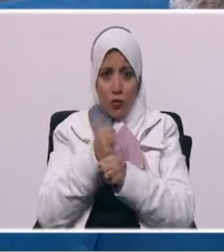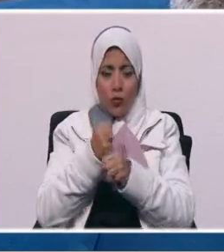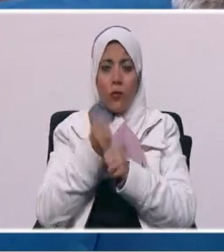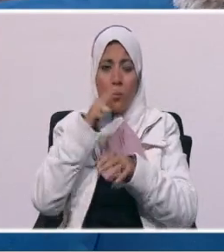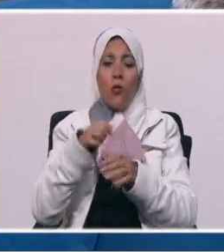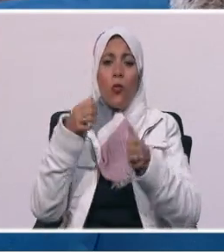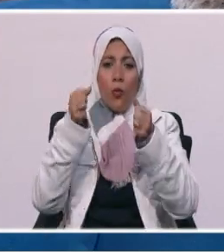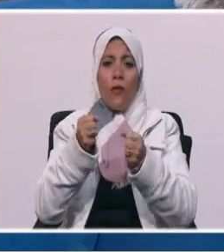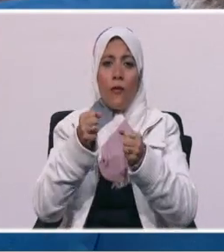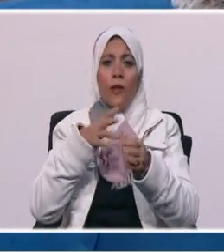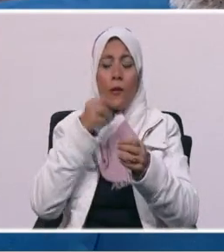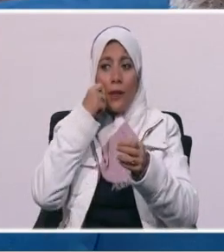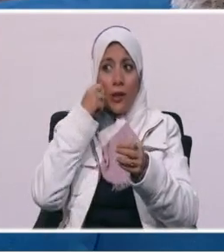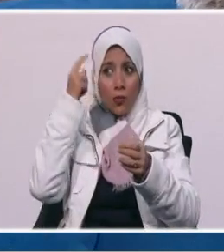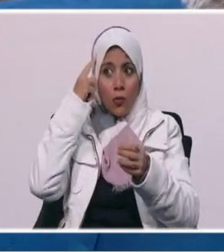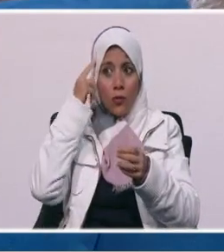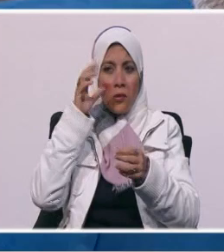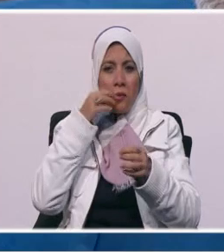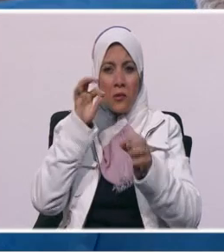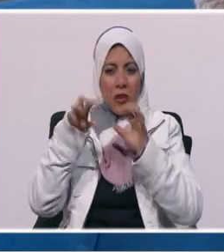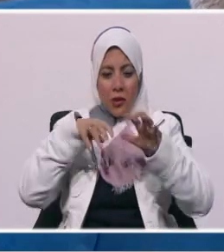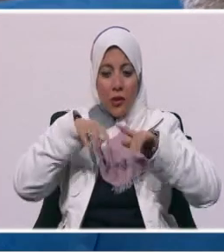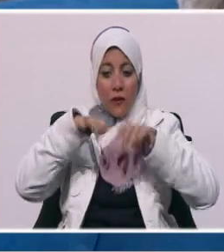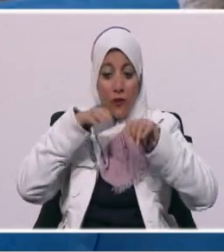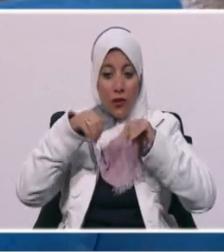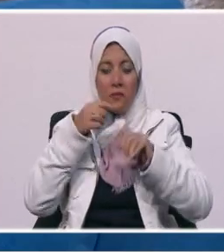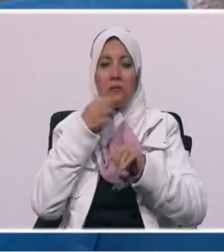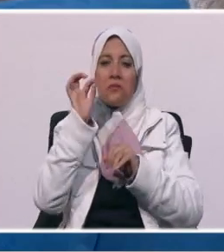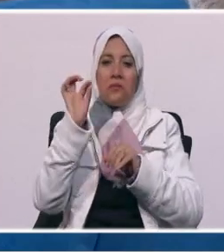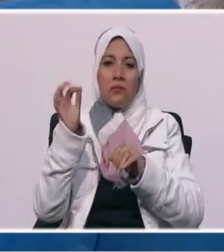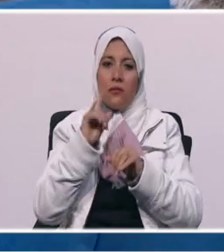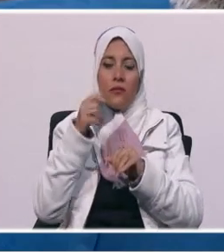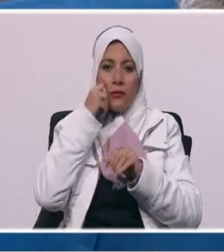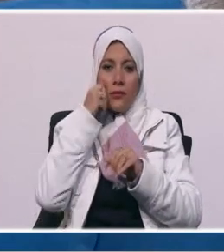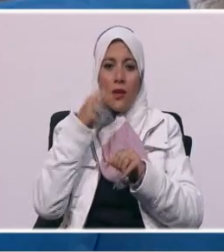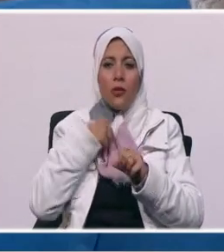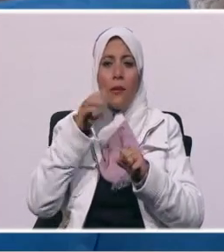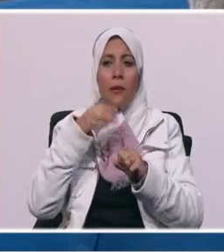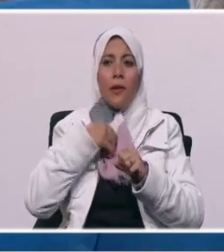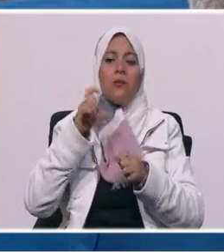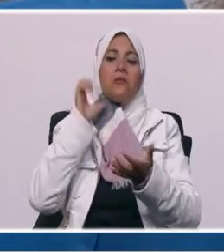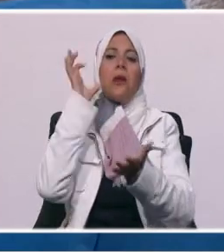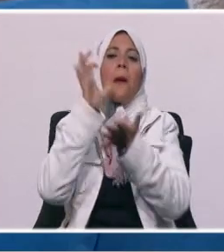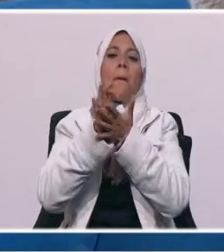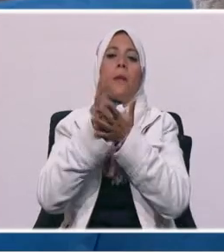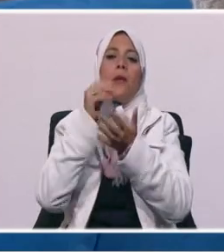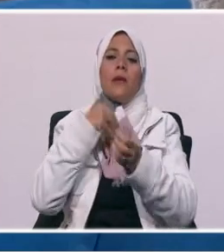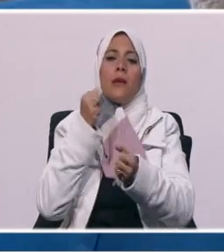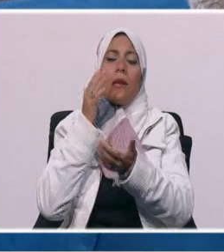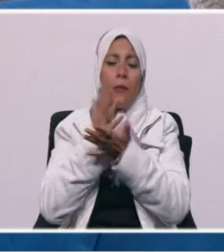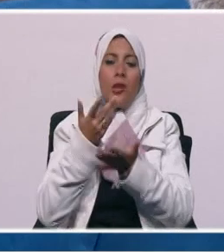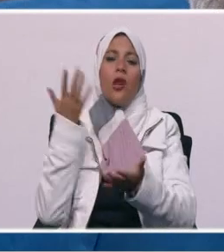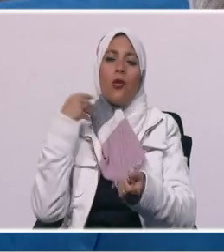برضو ما اديتش تفاصيل خالص، واضطريت ان انا اقول ان انا غايبه عشان بتعالج